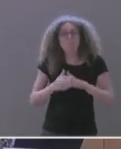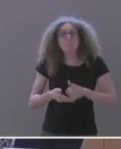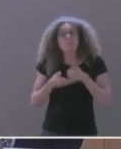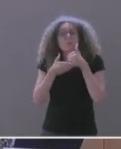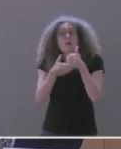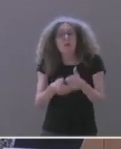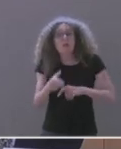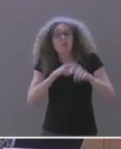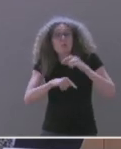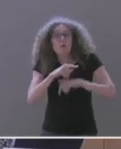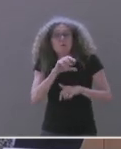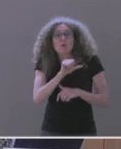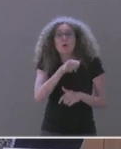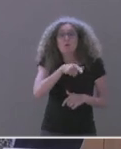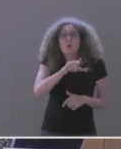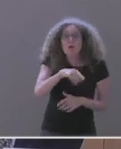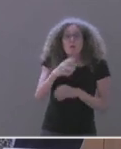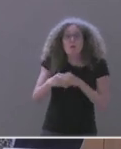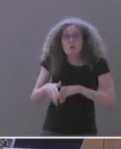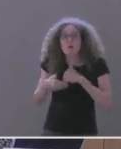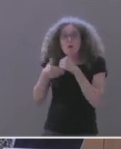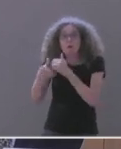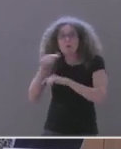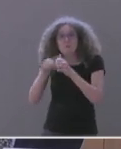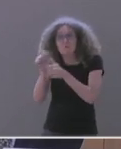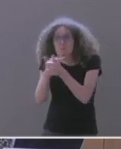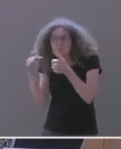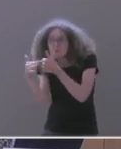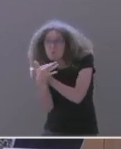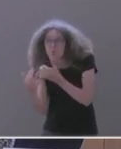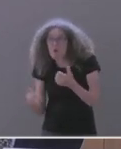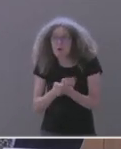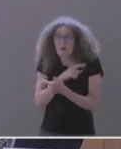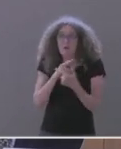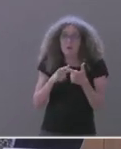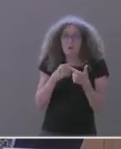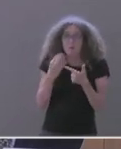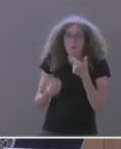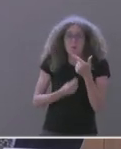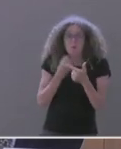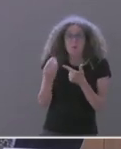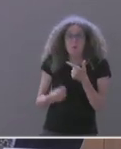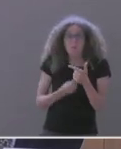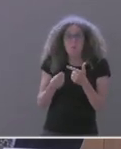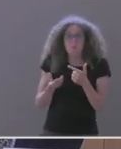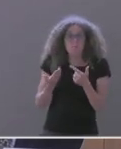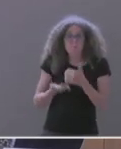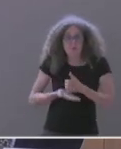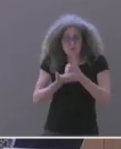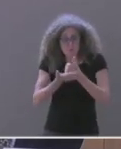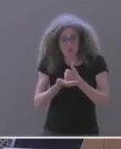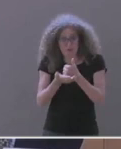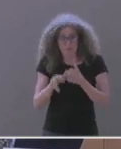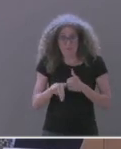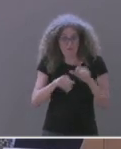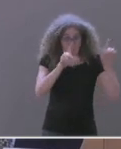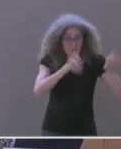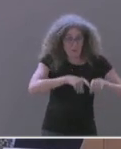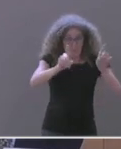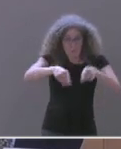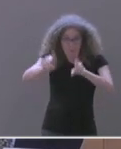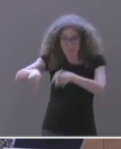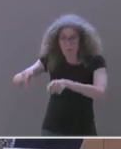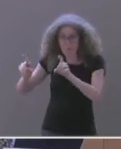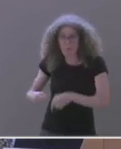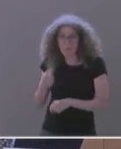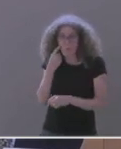APL que de l'autre côté l'aide au logement social, que de l'autre côté les différentes soutiens qui peuvent exister vont diminuer sous prétexte d'économie. Vous